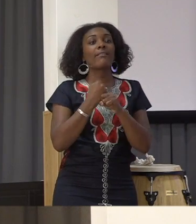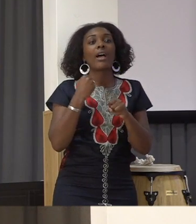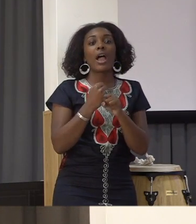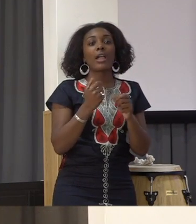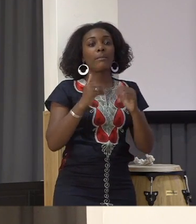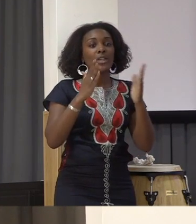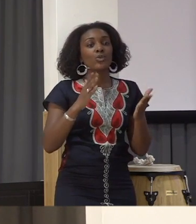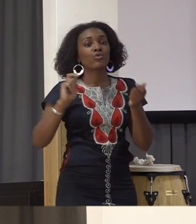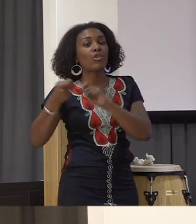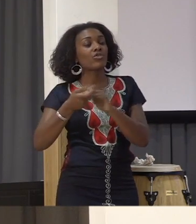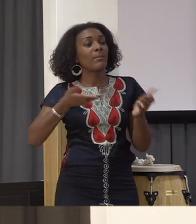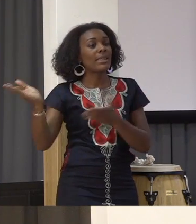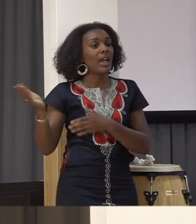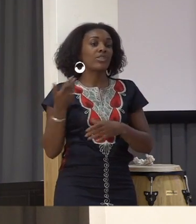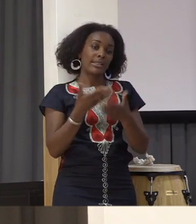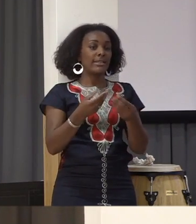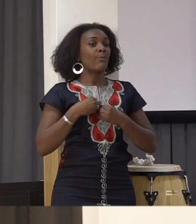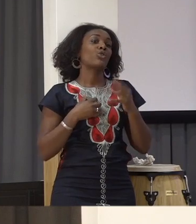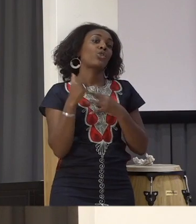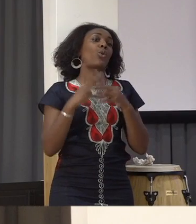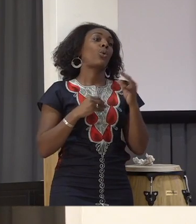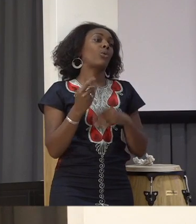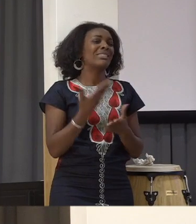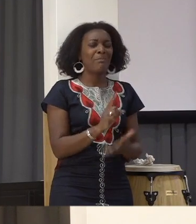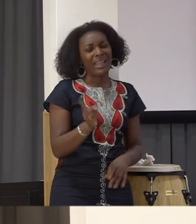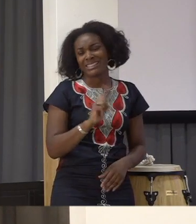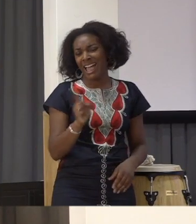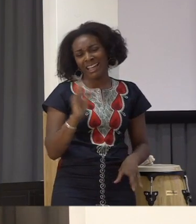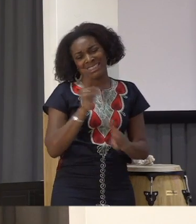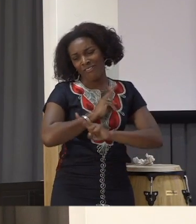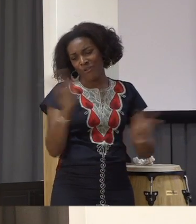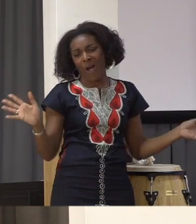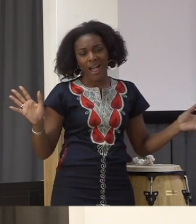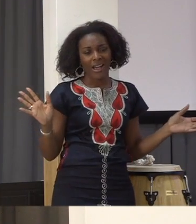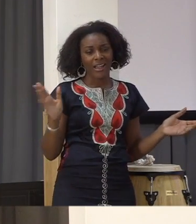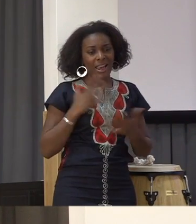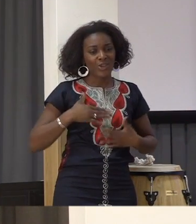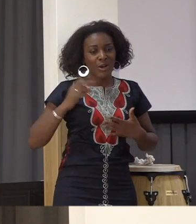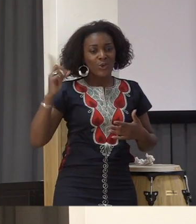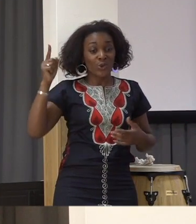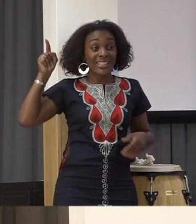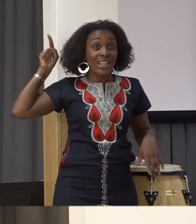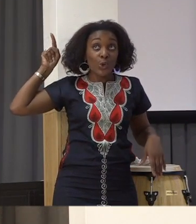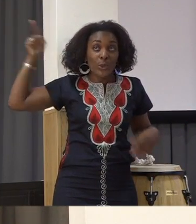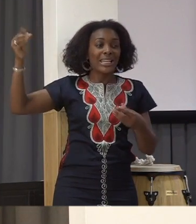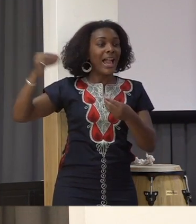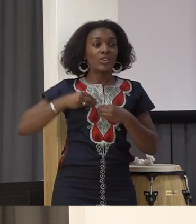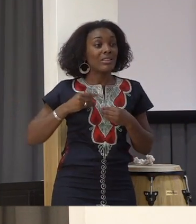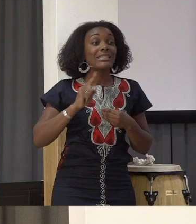serai heureux. Ça ne marche pas comme ça. La joie de Dieu, c'est lui qui la donne. Tu ne peux pas la